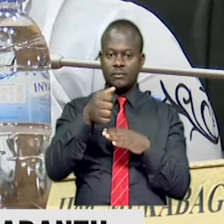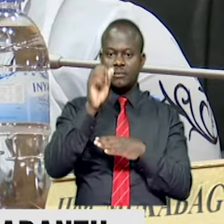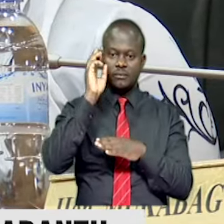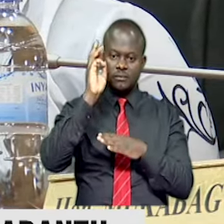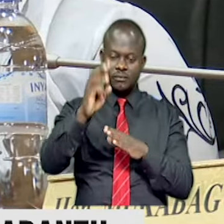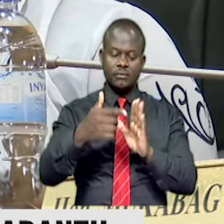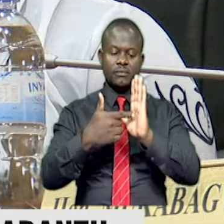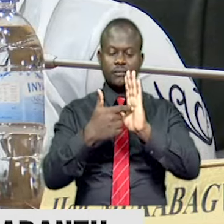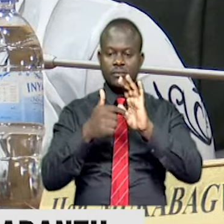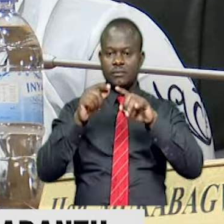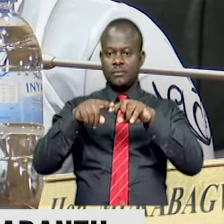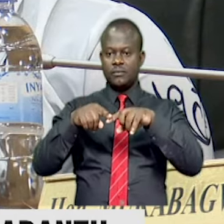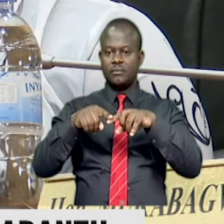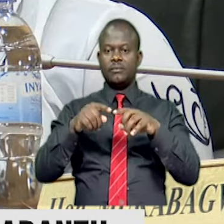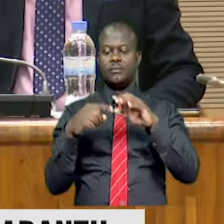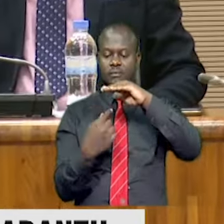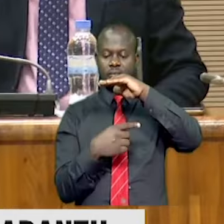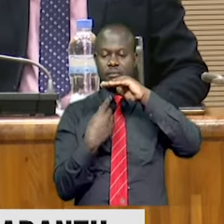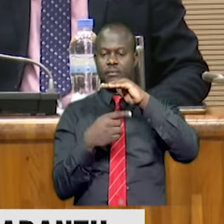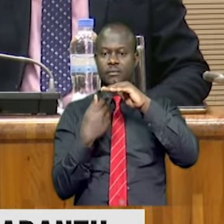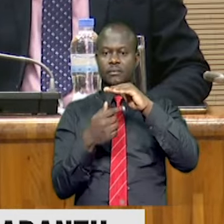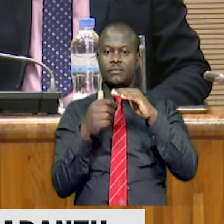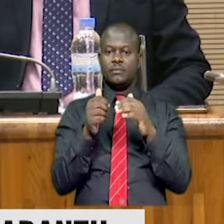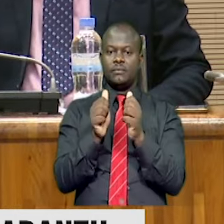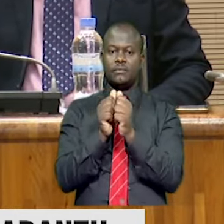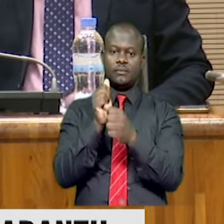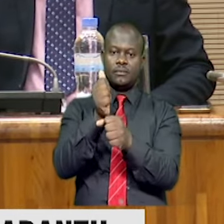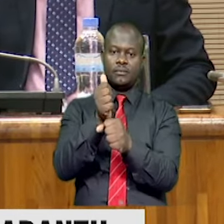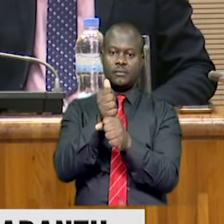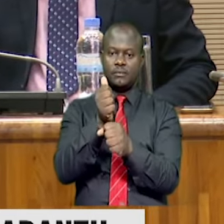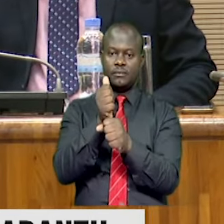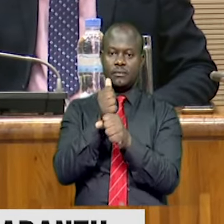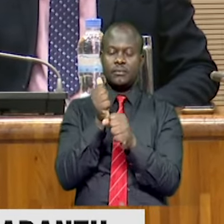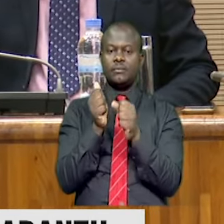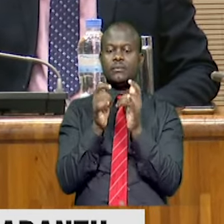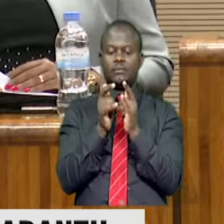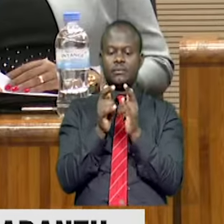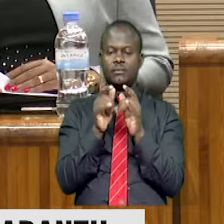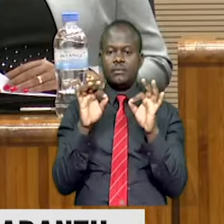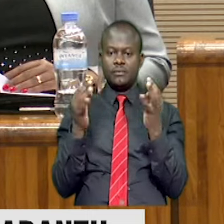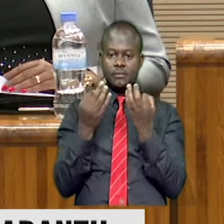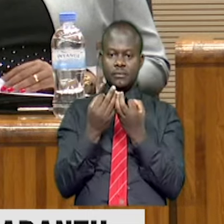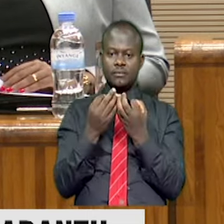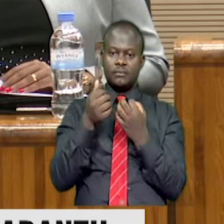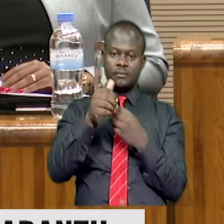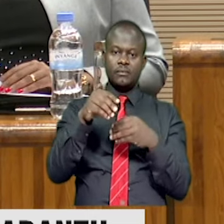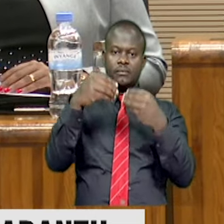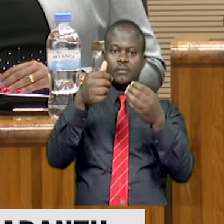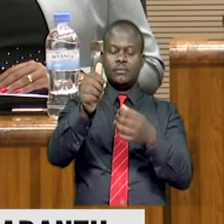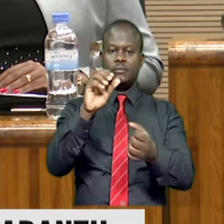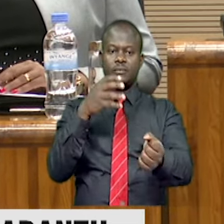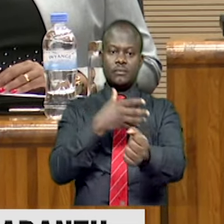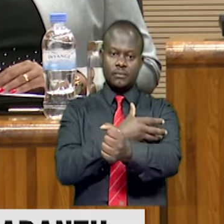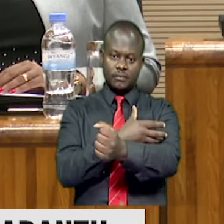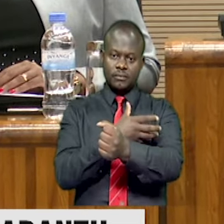rizagenga ishingiro, imiterere, iyi n'imikorere n'inama y'umuryango ikazaba rihabwa ubwo bubasha. Uyu